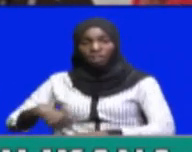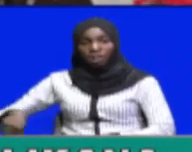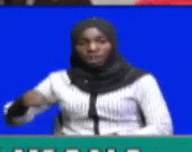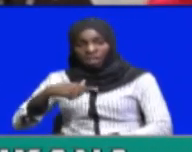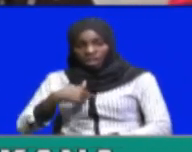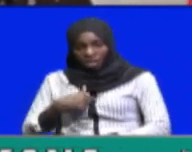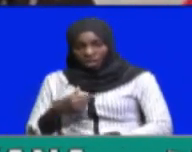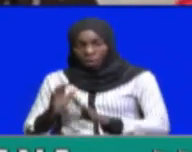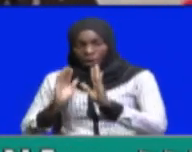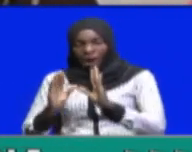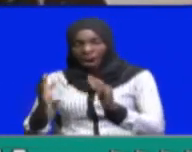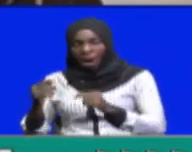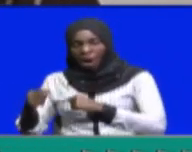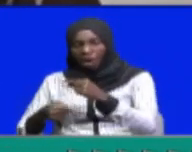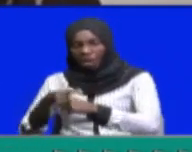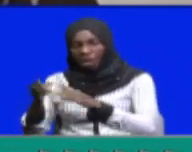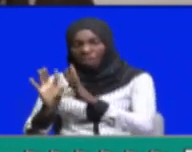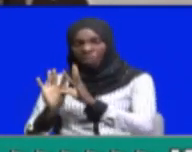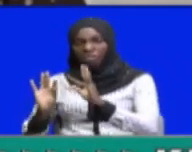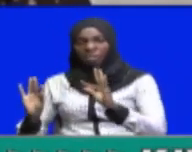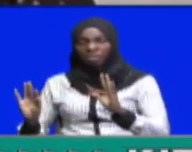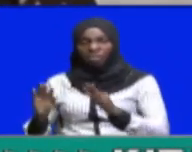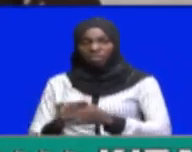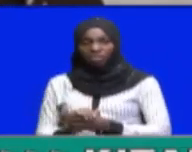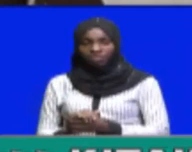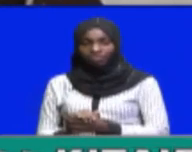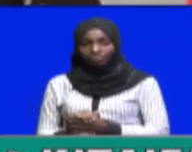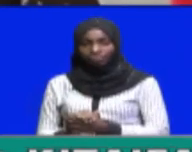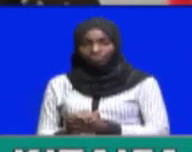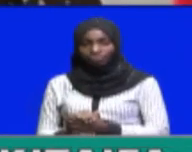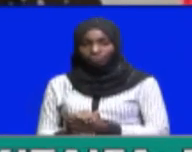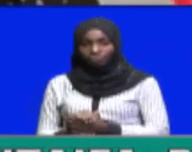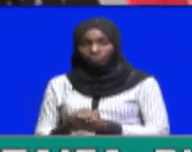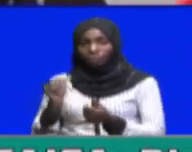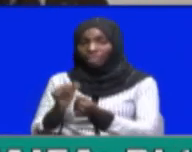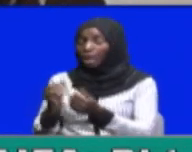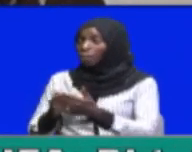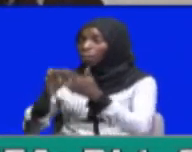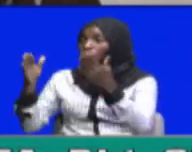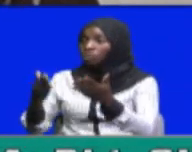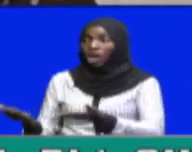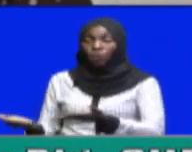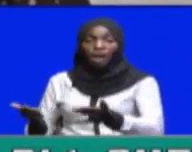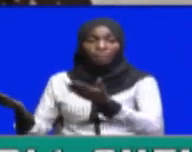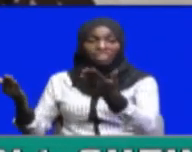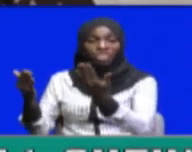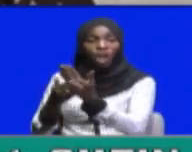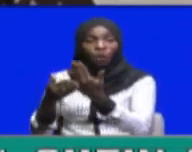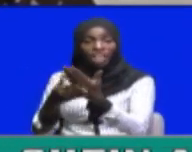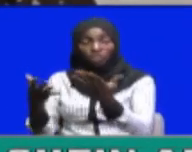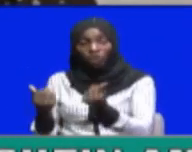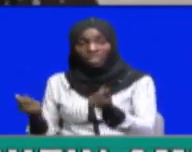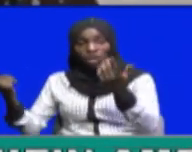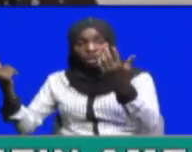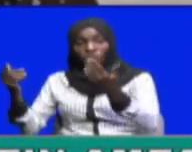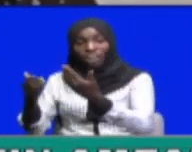tayari tumejipanga, tuko vizuri. Kwa hiyo kikubwa zaidi nilichokuwa napenda kuhamasisha wananchi wajitokeze kwa wingi